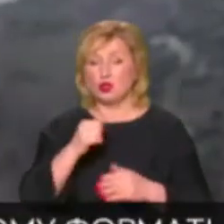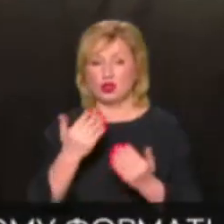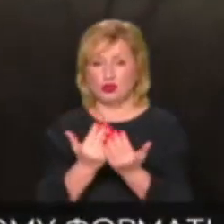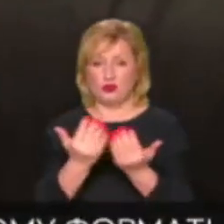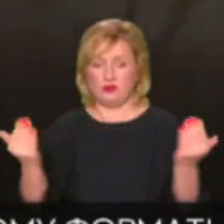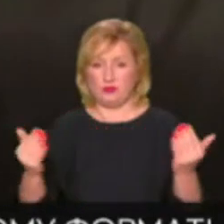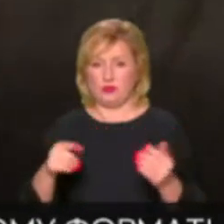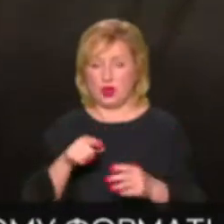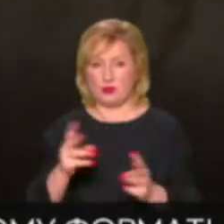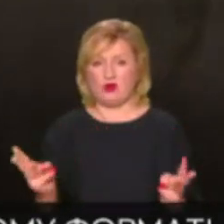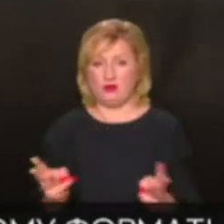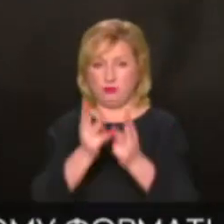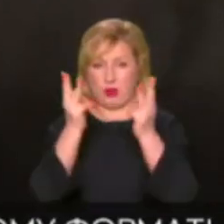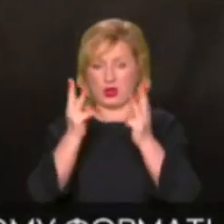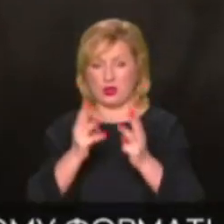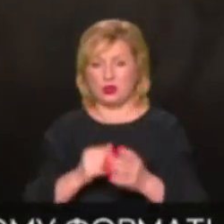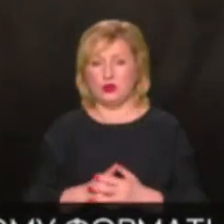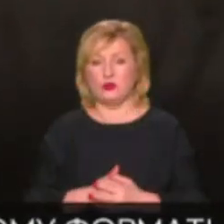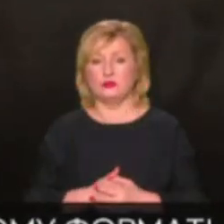пекло.